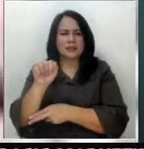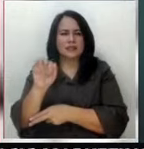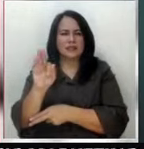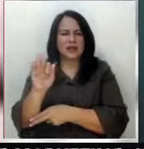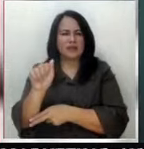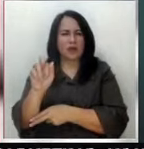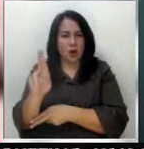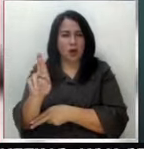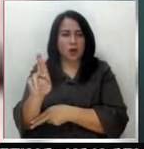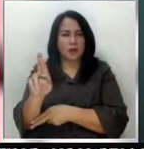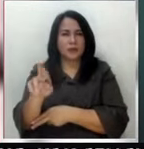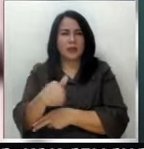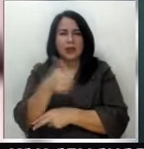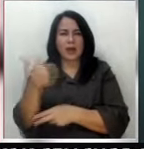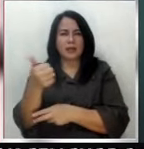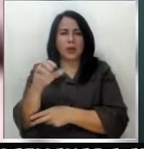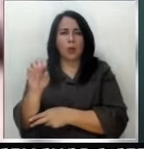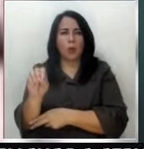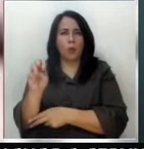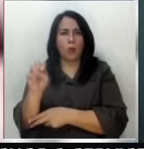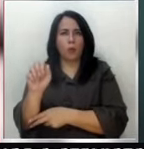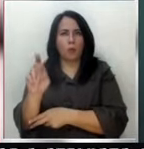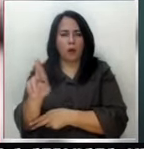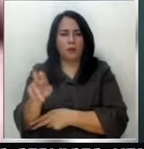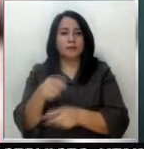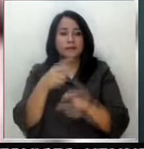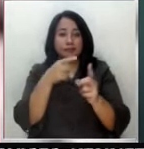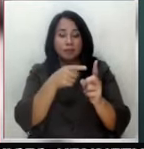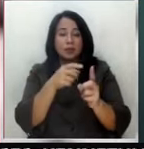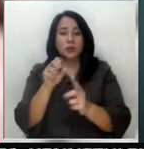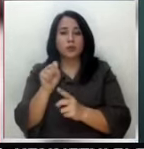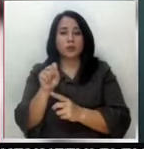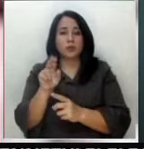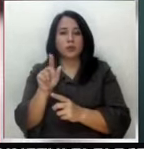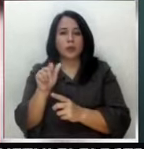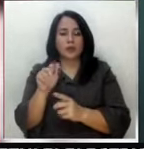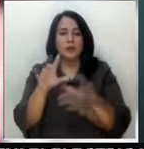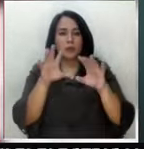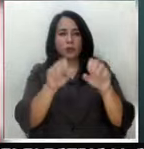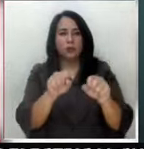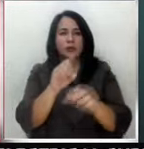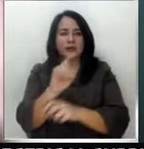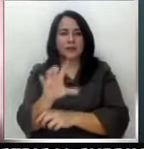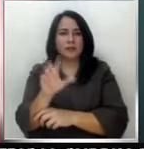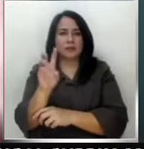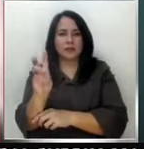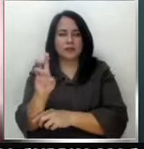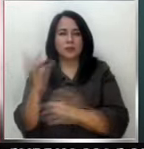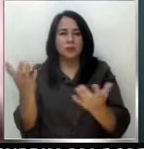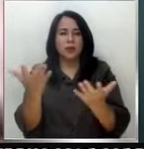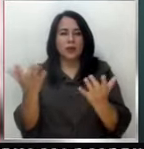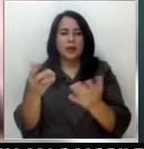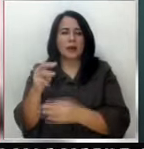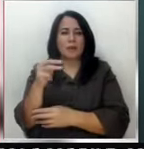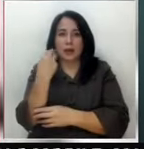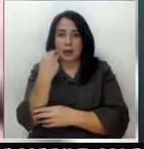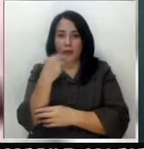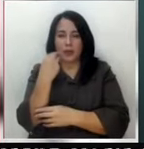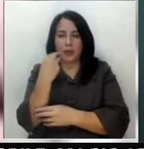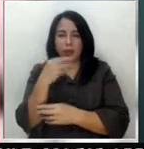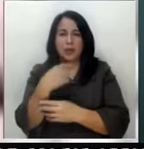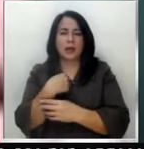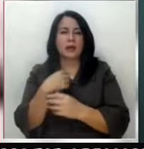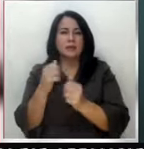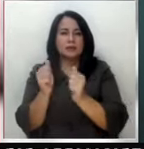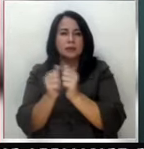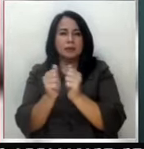at isang alias Omar. Si Sultan, hinuli na nitong December 6 sa Barangay Dulay Proper, Marawi City ng pinagsanib na puwersa ng